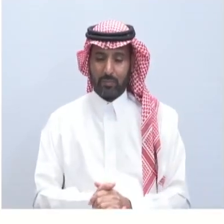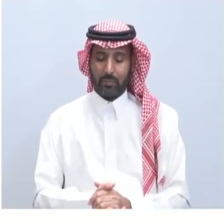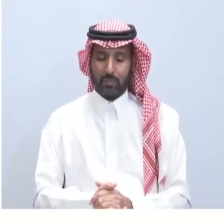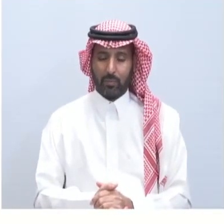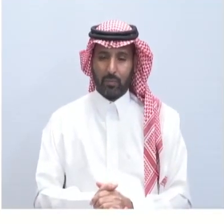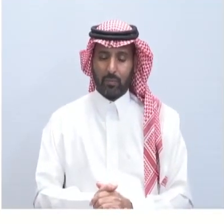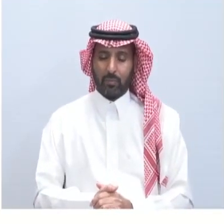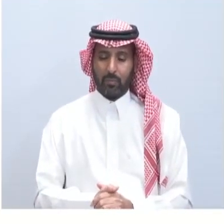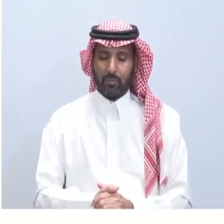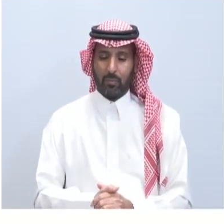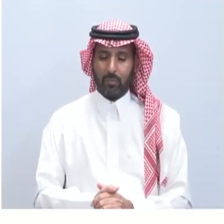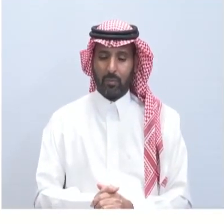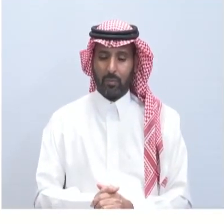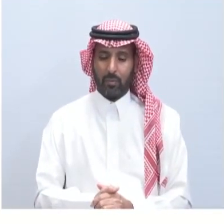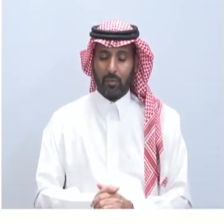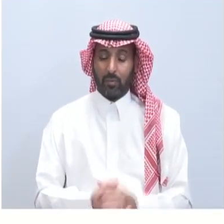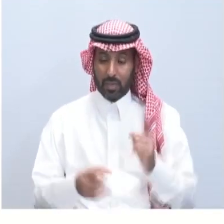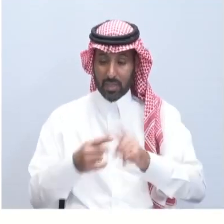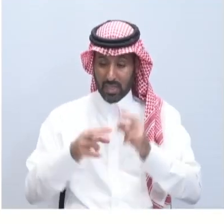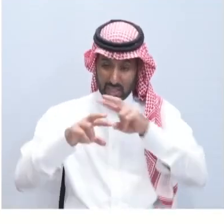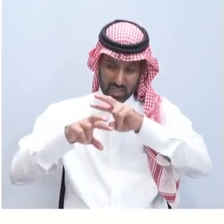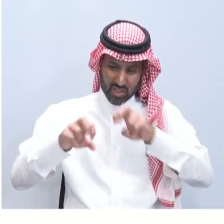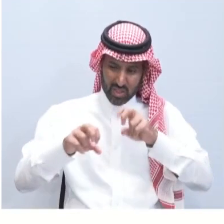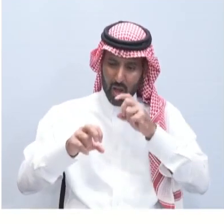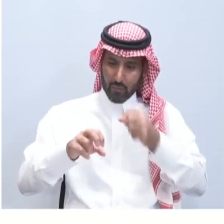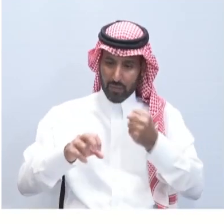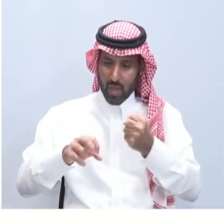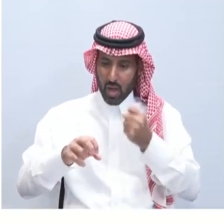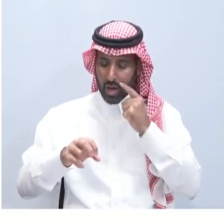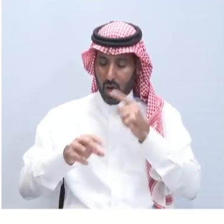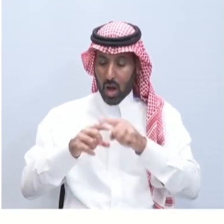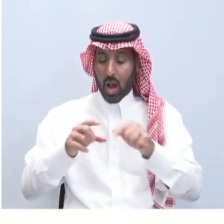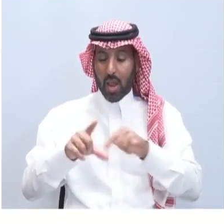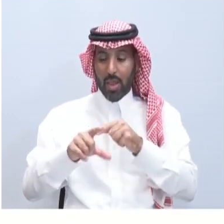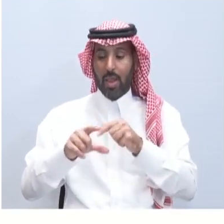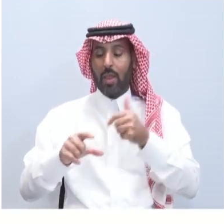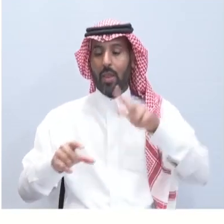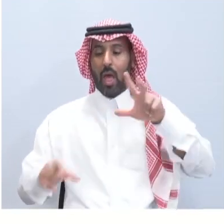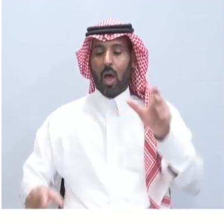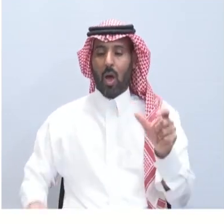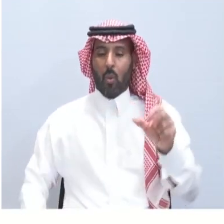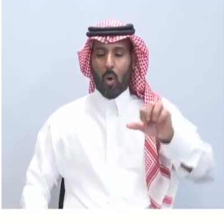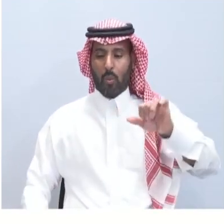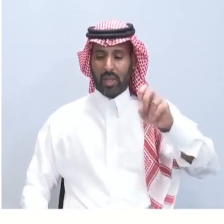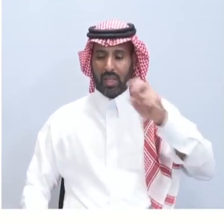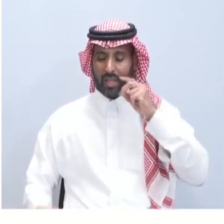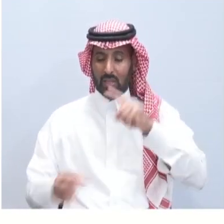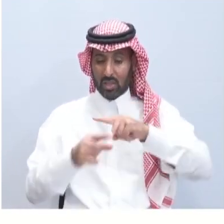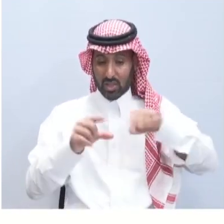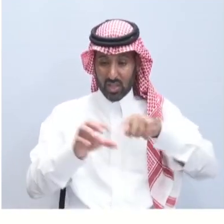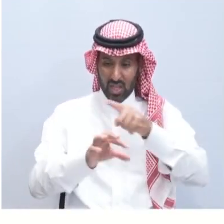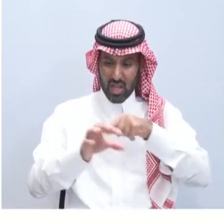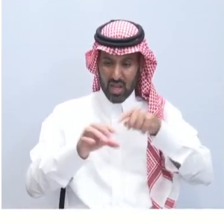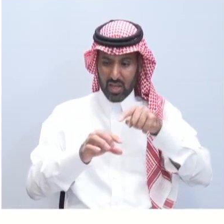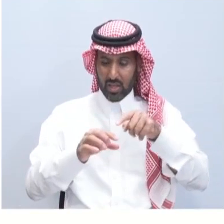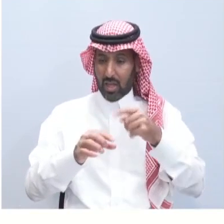اعزائي الطلبه في عمليه اكتشاف الطاقه النوويه اكتشف العلماء